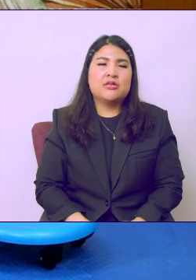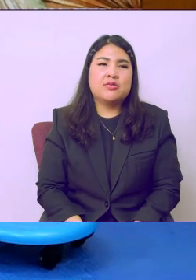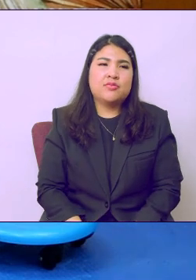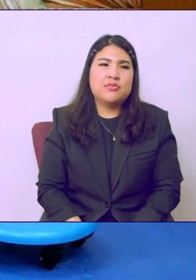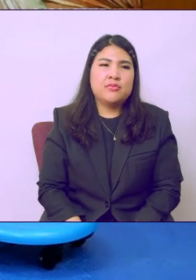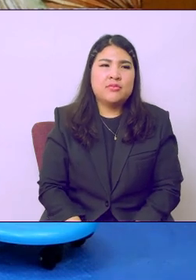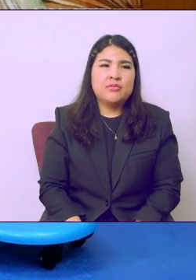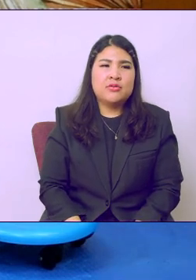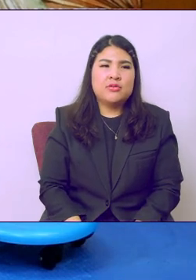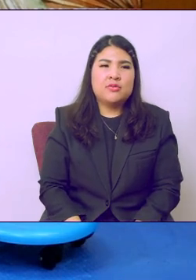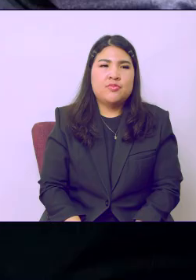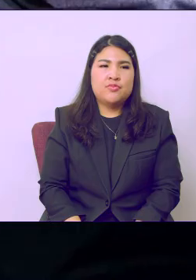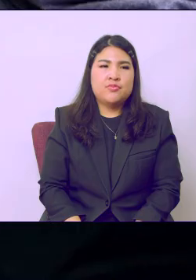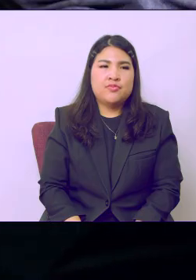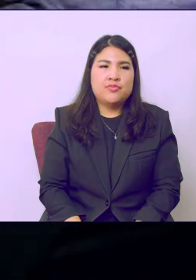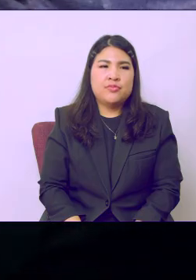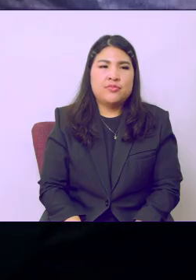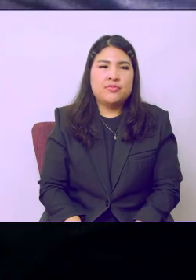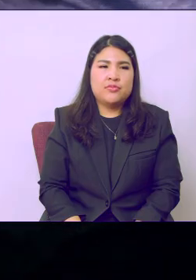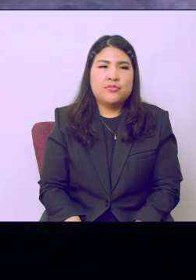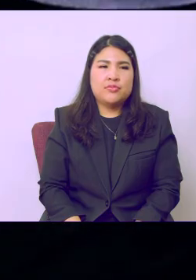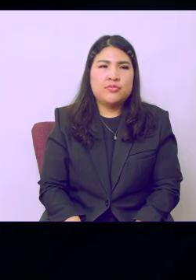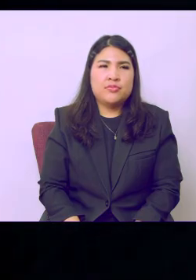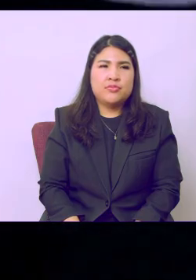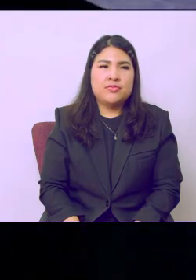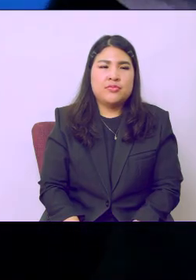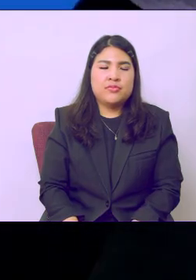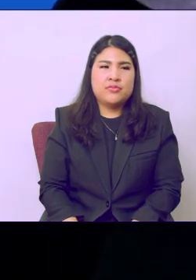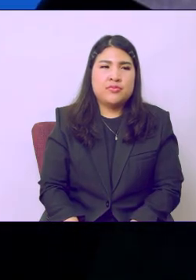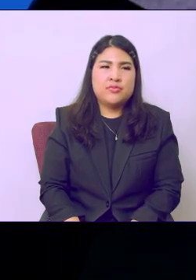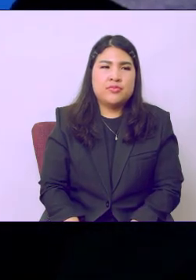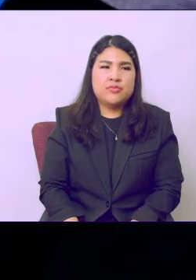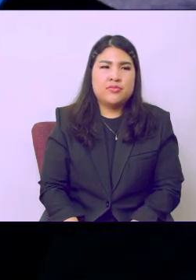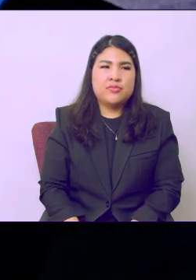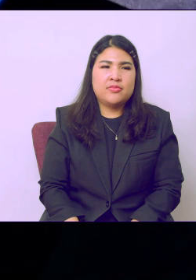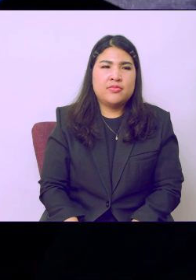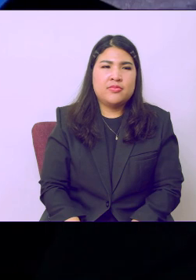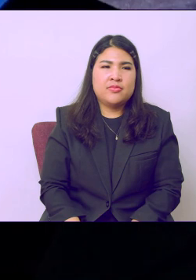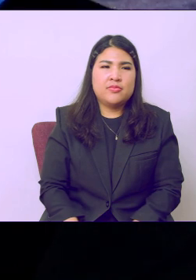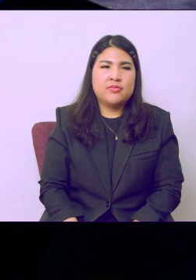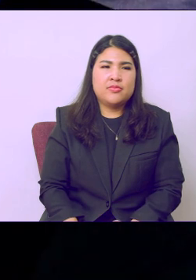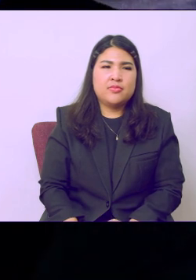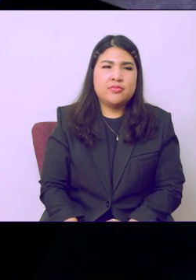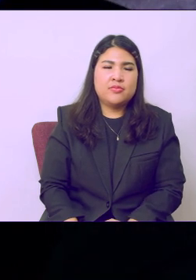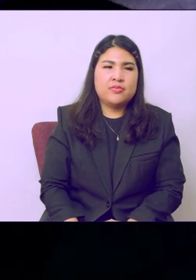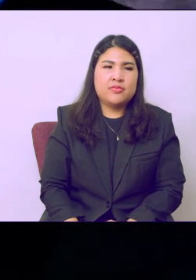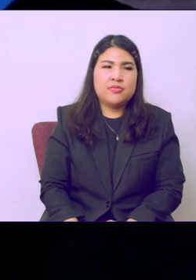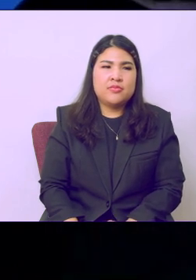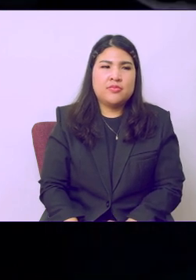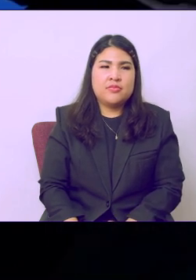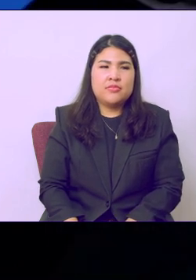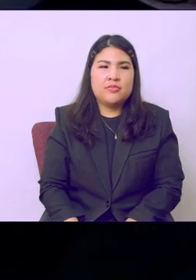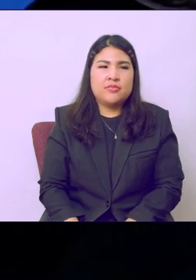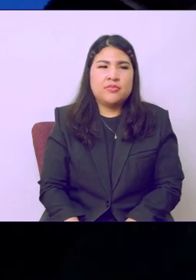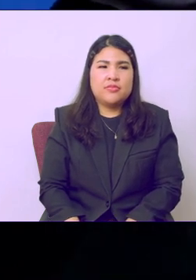เข้าเออเยดออกยออกอ่ะออกยดออกหายใจออกดันเข้าไป 2นะครับอ่ะหายใจเข้าปากคองนิดนึงเดี๋ยวนะครับ